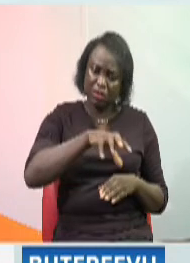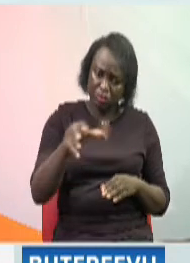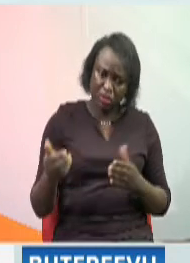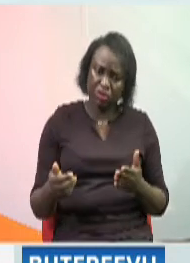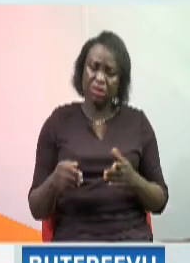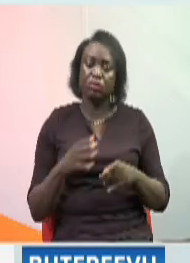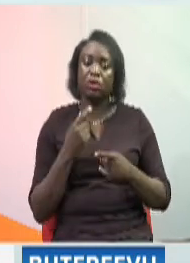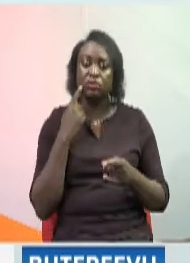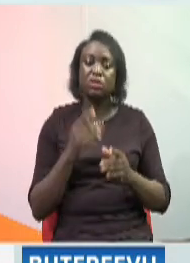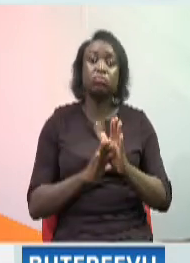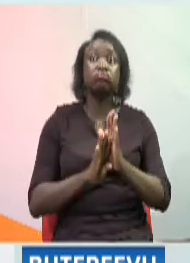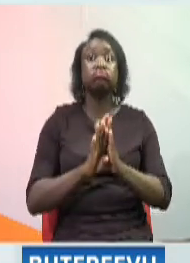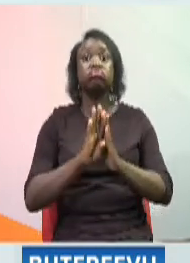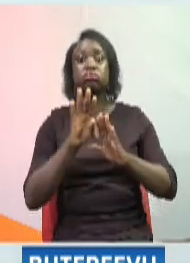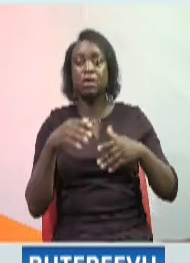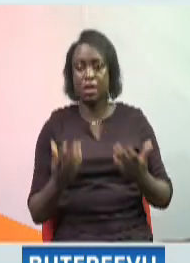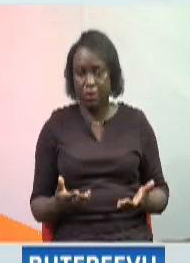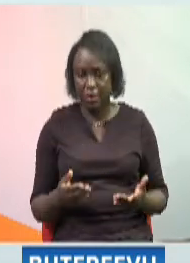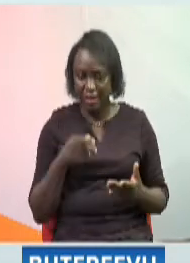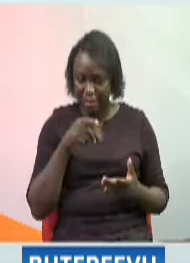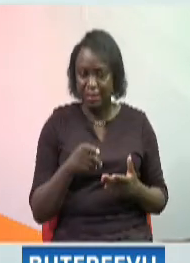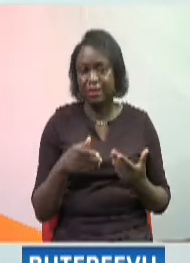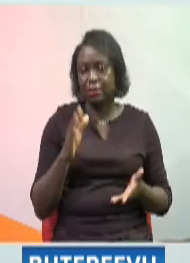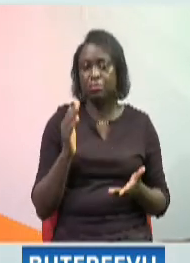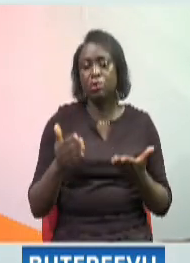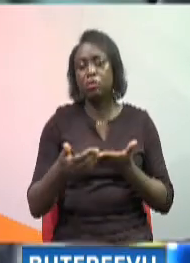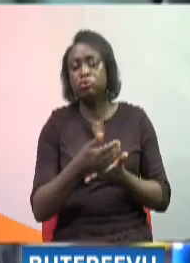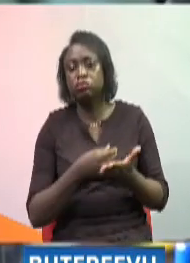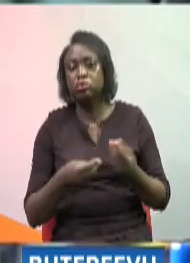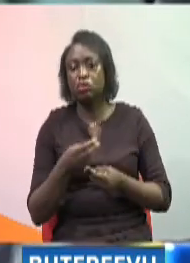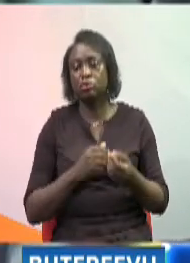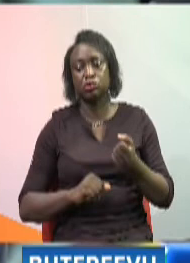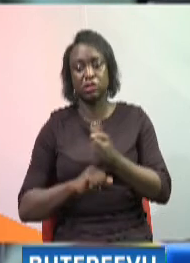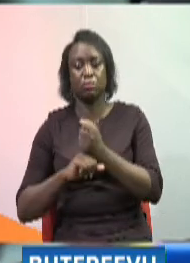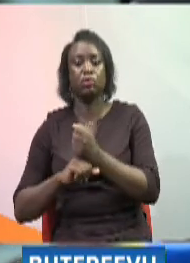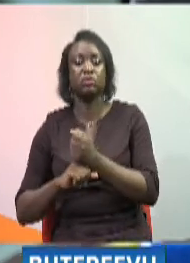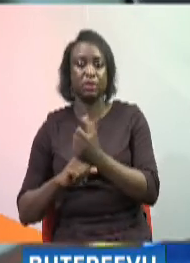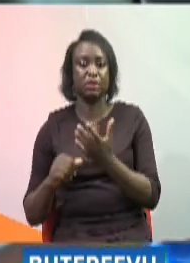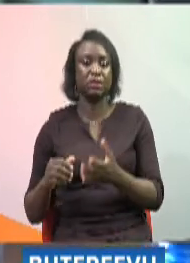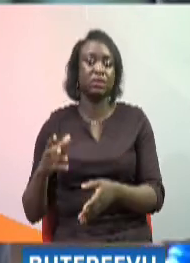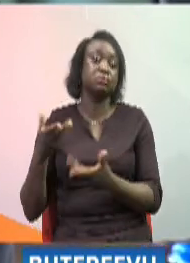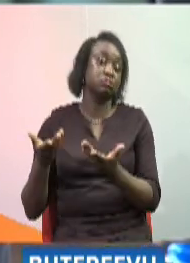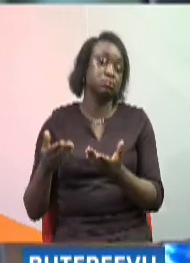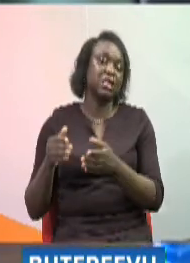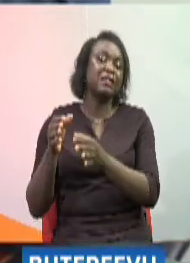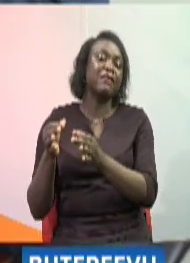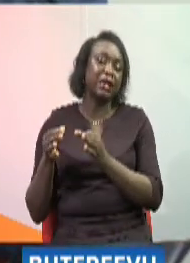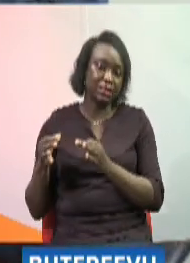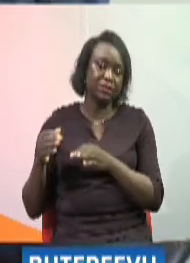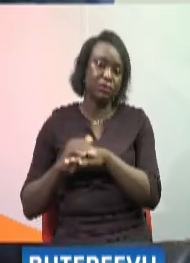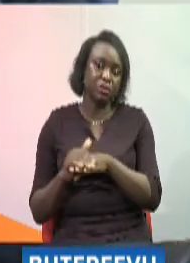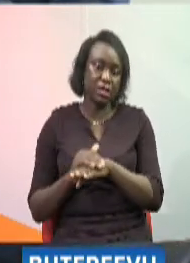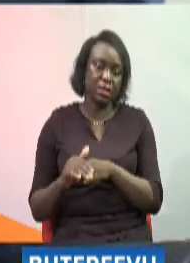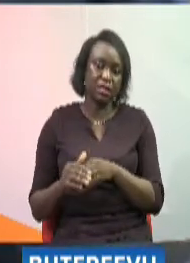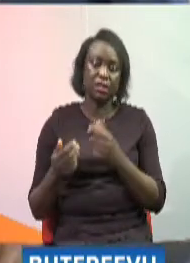nga ensibuko y'ebyenfuna ebiwanirira eggwanika lya Buganda. Oweekitiibwa agamba nti bagenda kubeera nga babalondoola okulaba